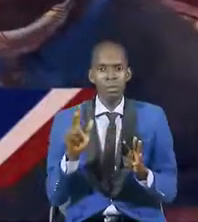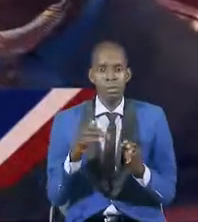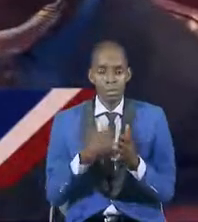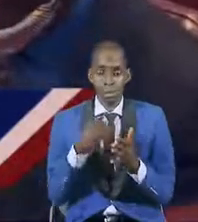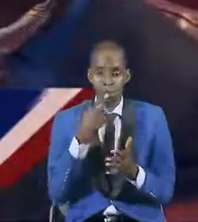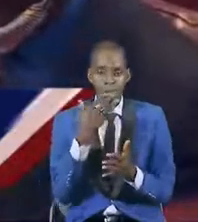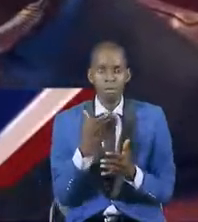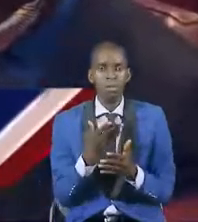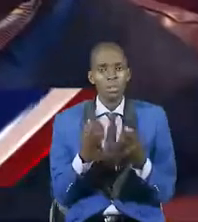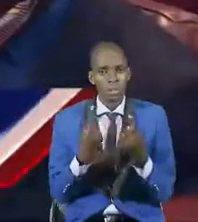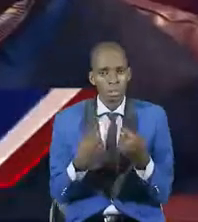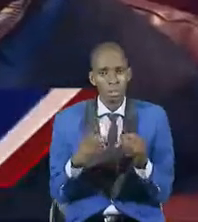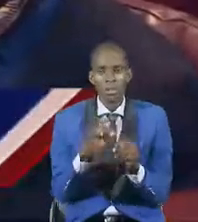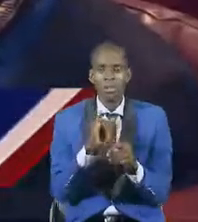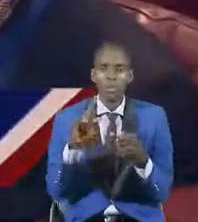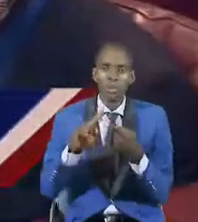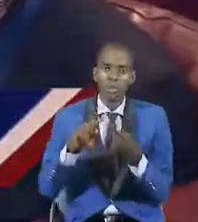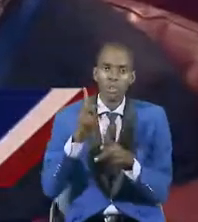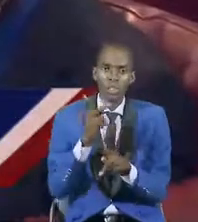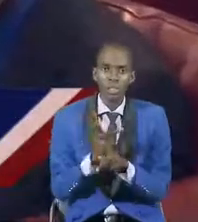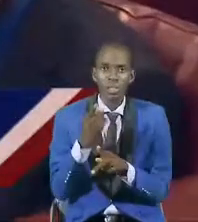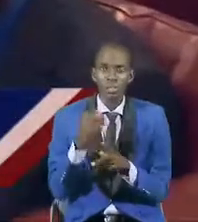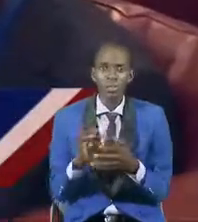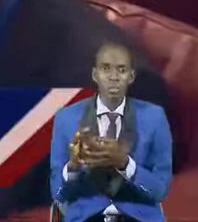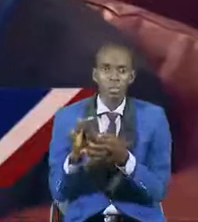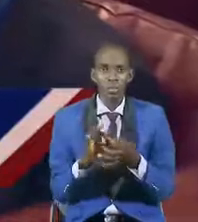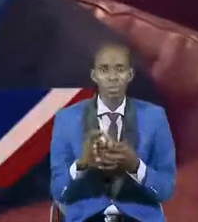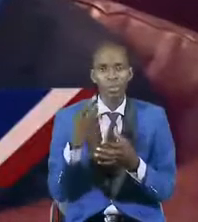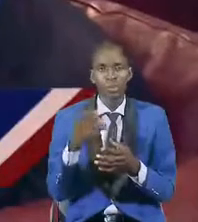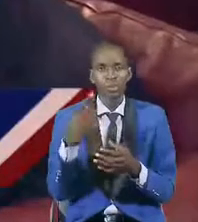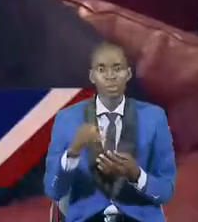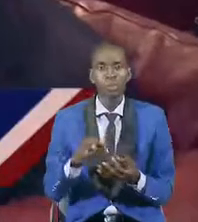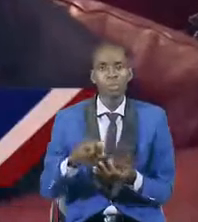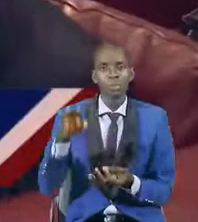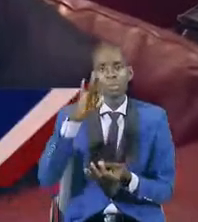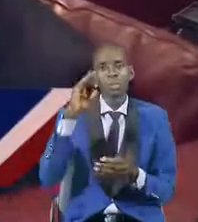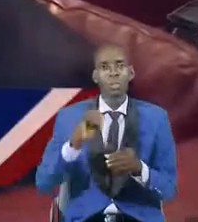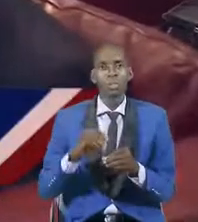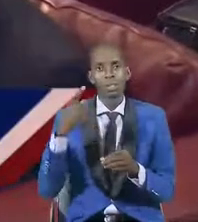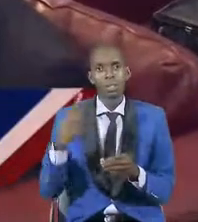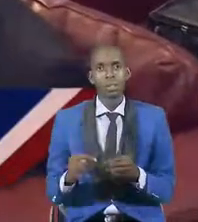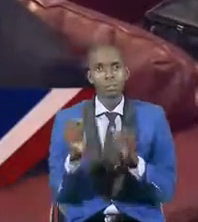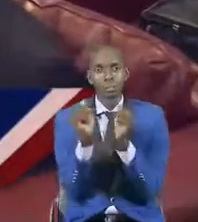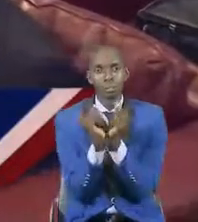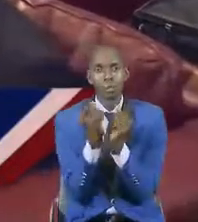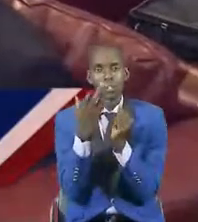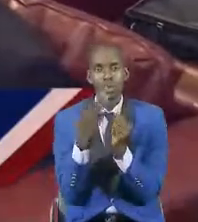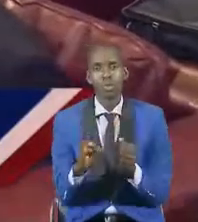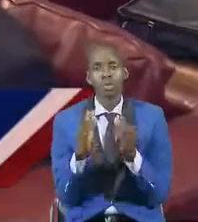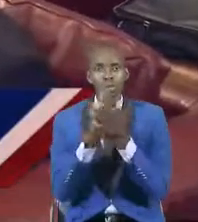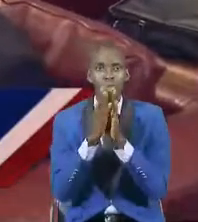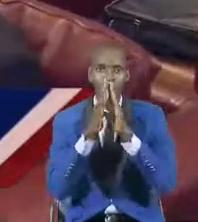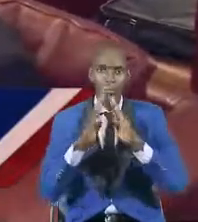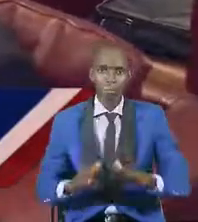4, Éphésiens 4, verset 3, Éphésiens